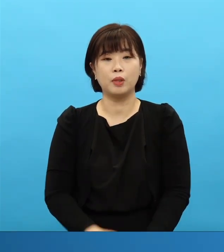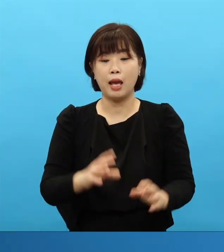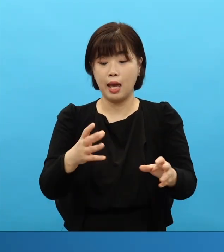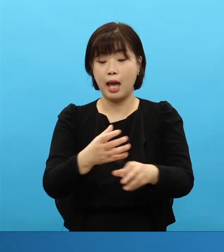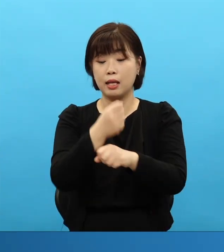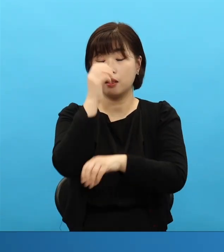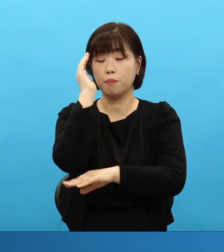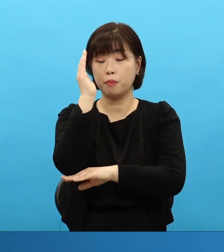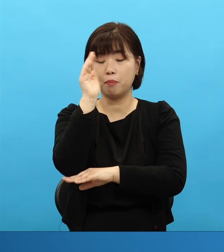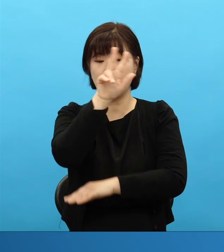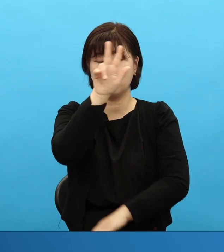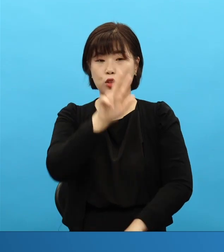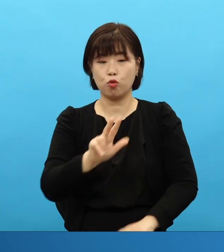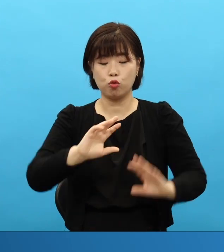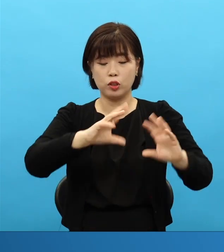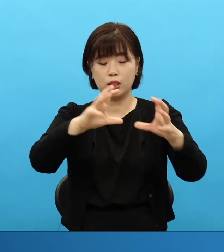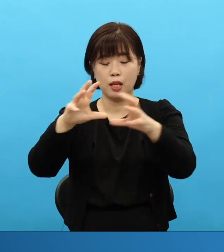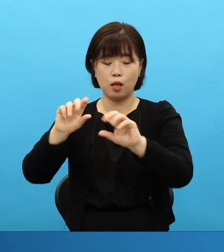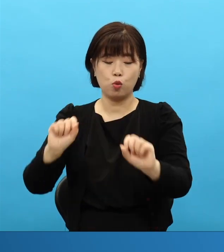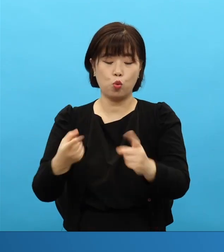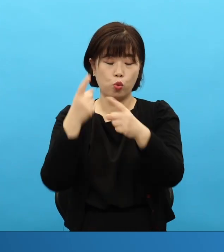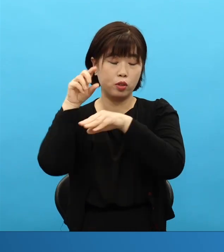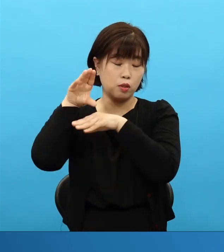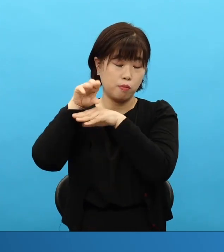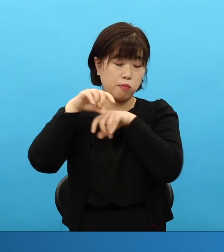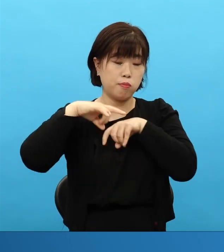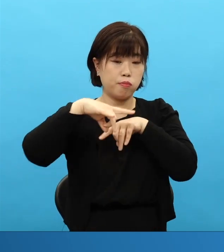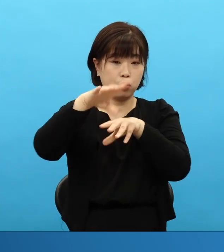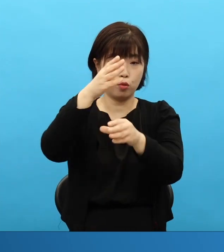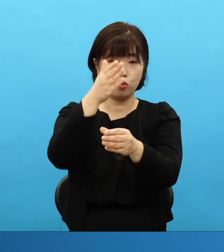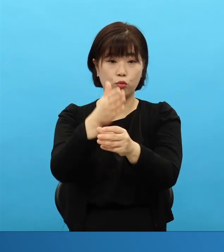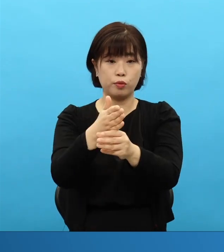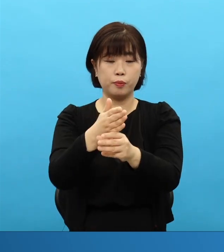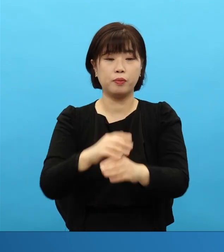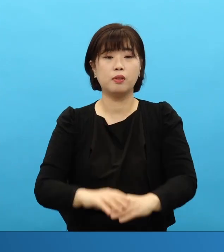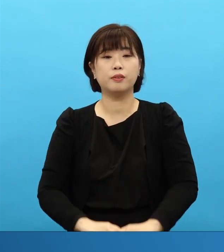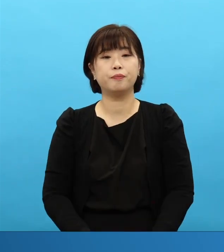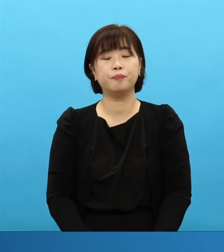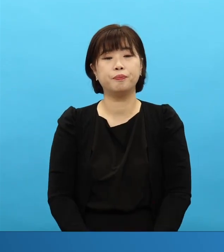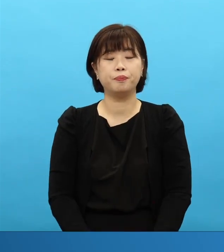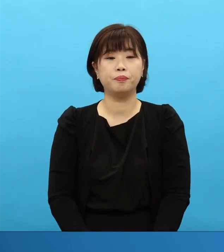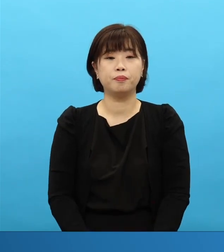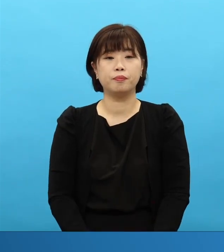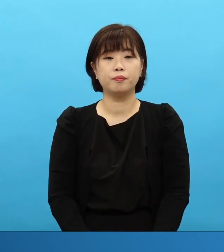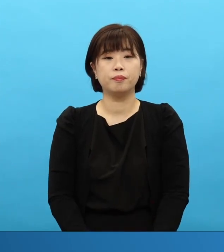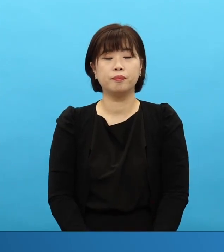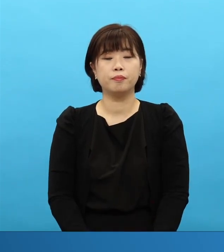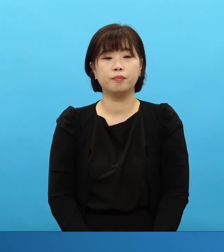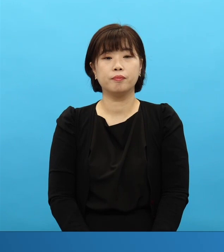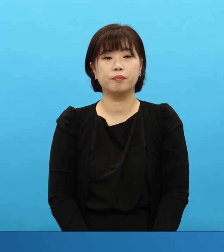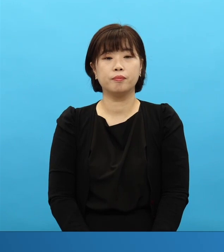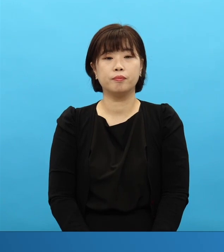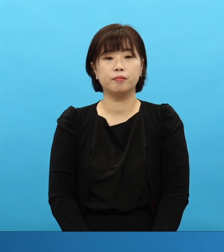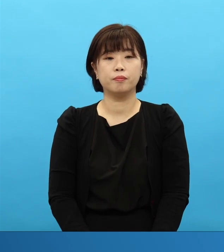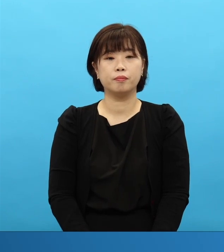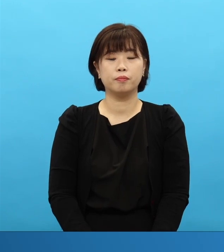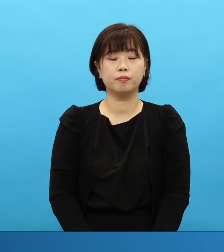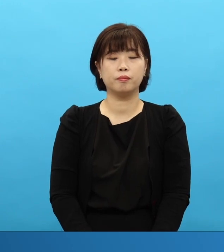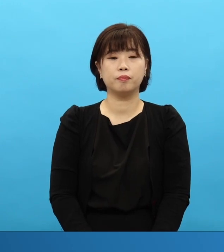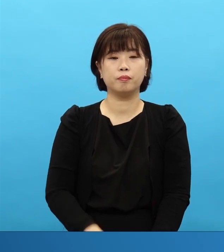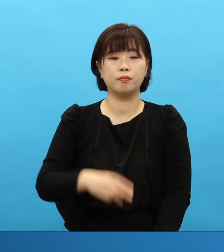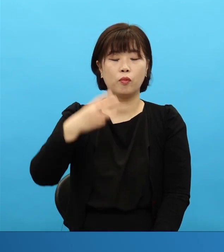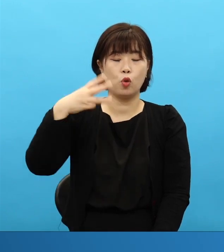핵심 메시지는 전국과 전 세계에 동시 생중계 중입니다. The core message is being live broadcasted throughout the nation and the world.